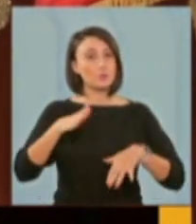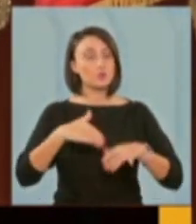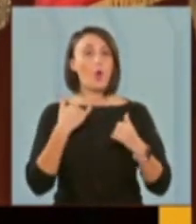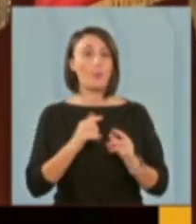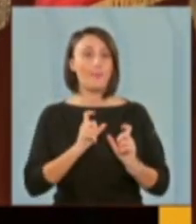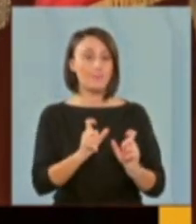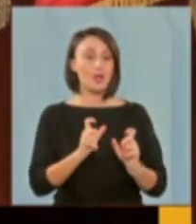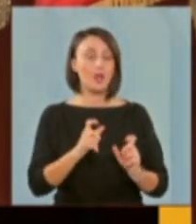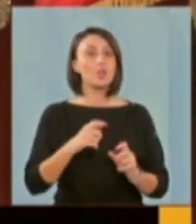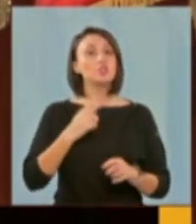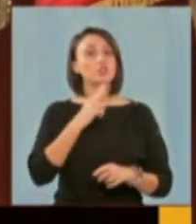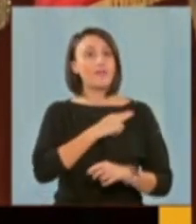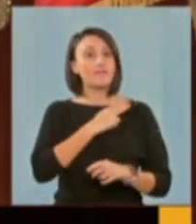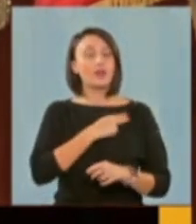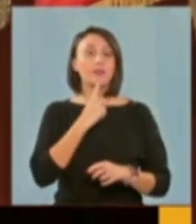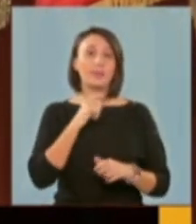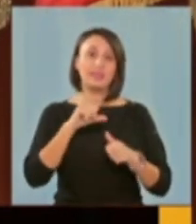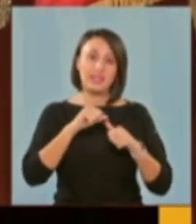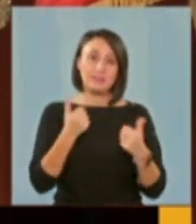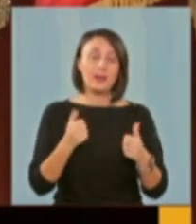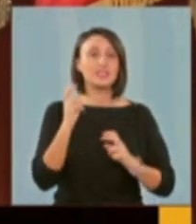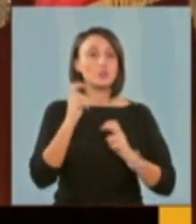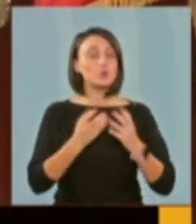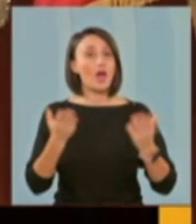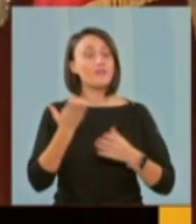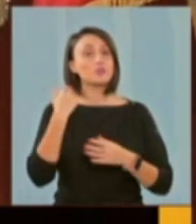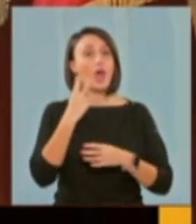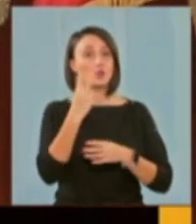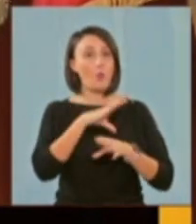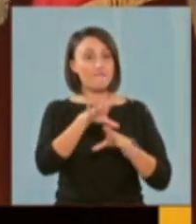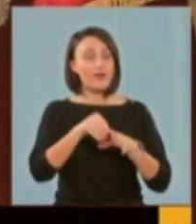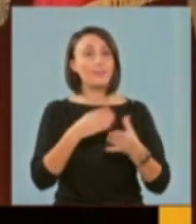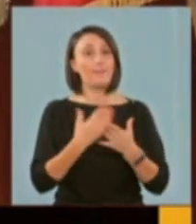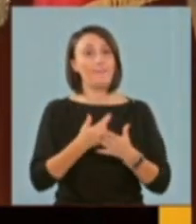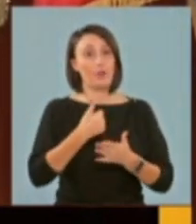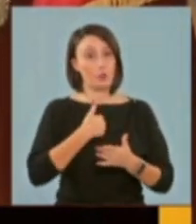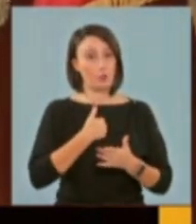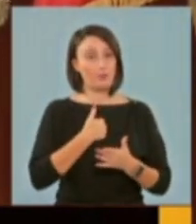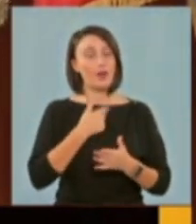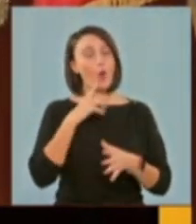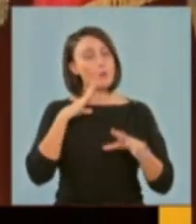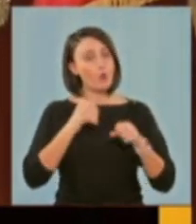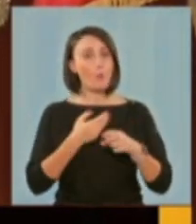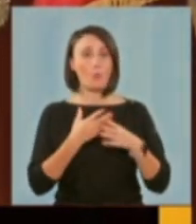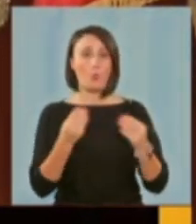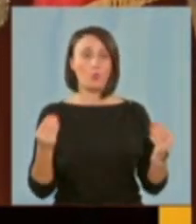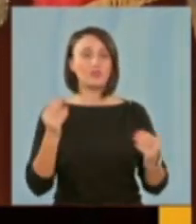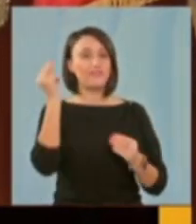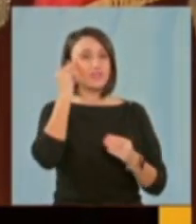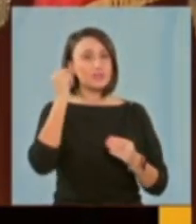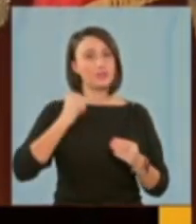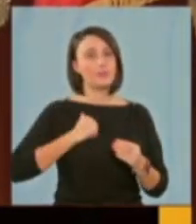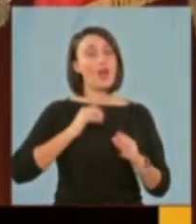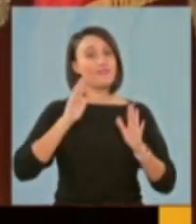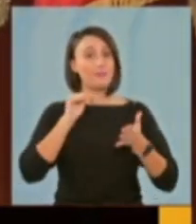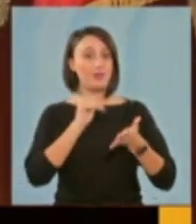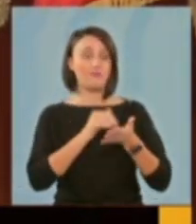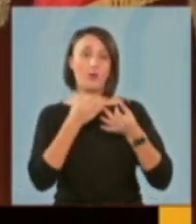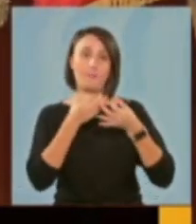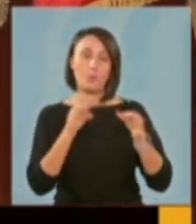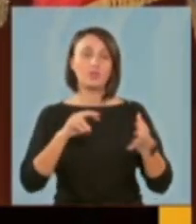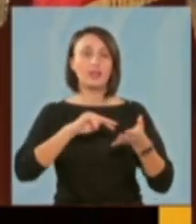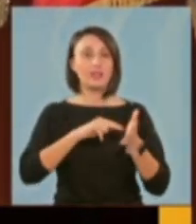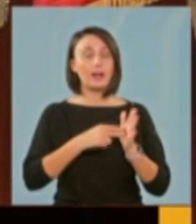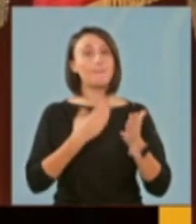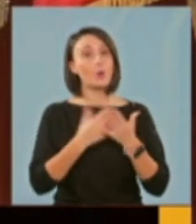șeful executivului Nicolae Ciucă. Mă desparte instituția care a fost a doua familie pentru mine. Ne-a preocupat foarte mult învățământul militar. Avem nevoie să modernizăm